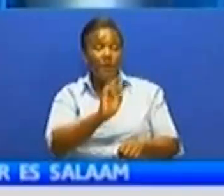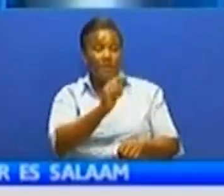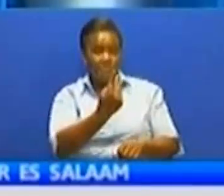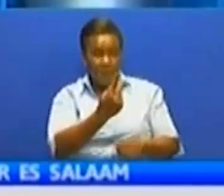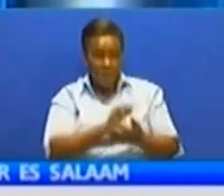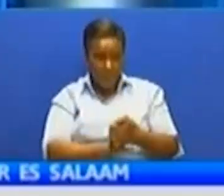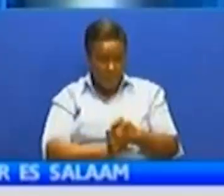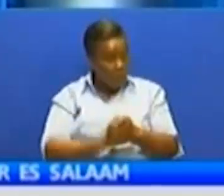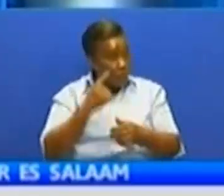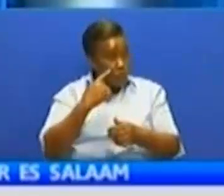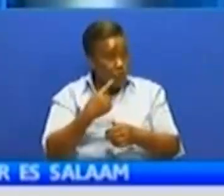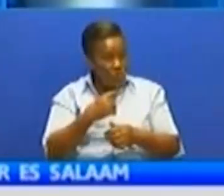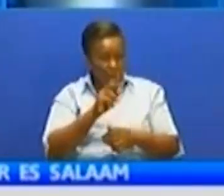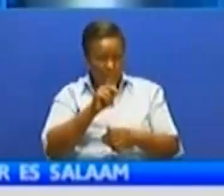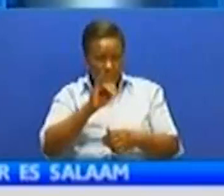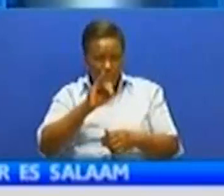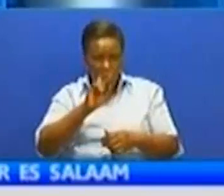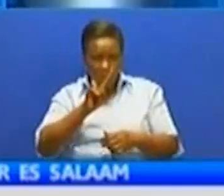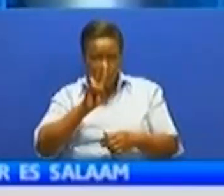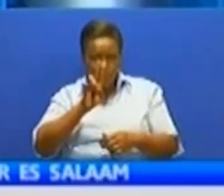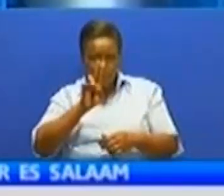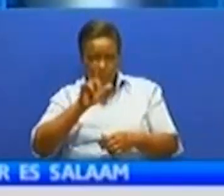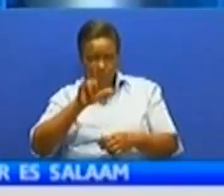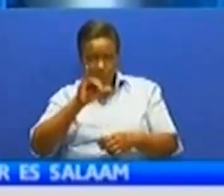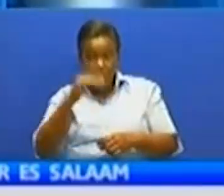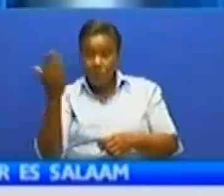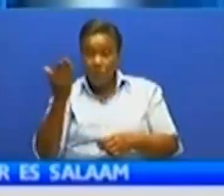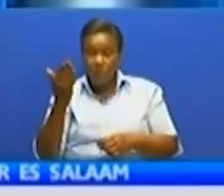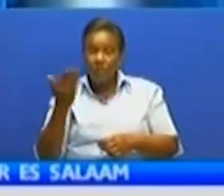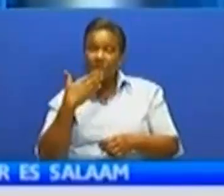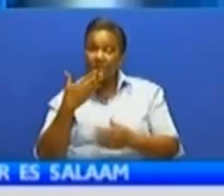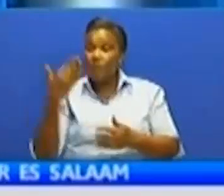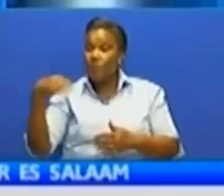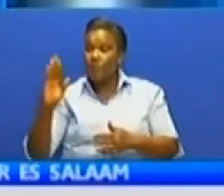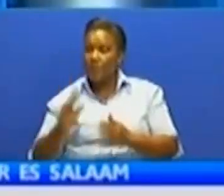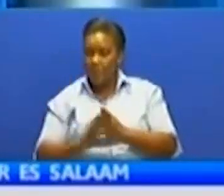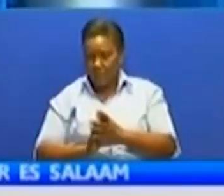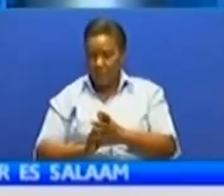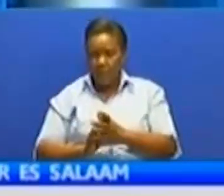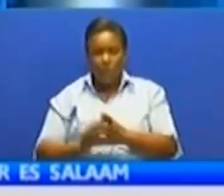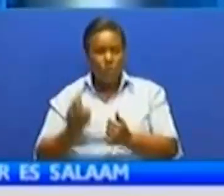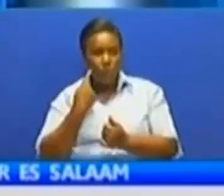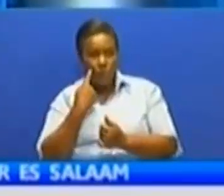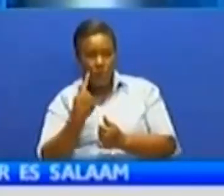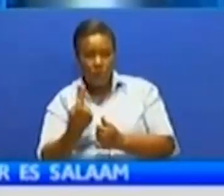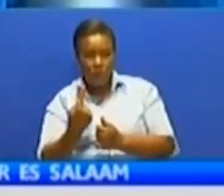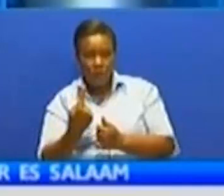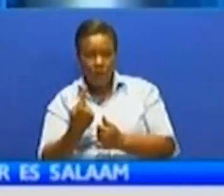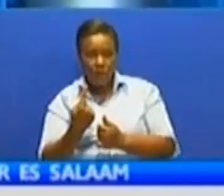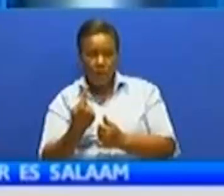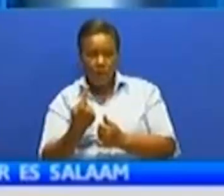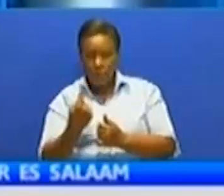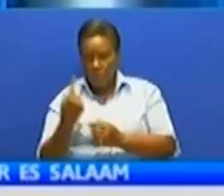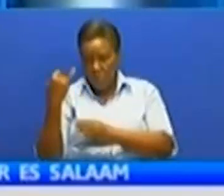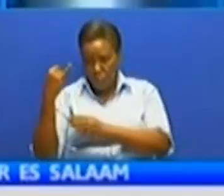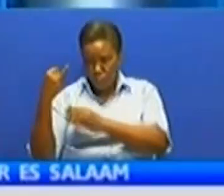kivuli chochote, hasa ukiwa nje kivuli cha kutokana na jua, utakuta ukingoni